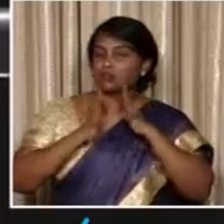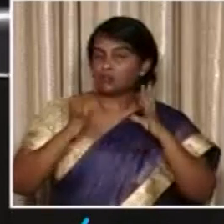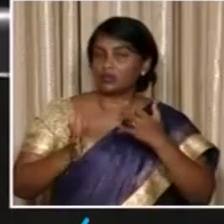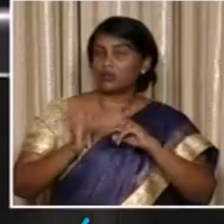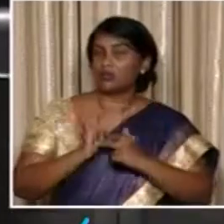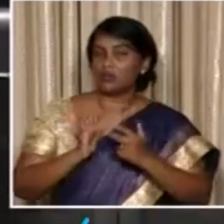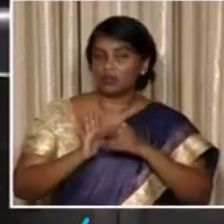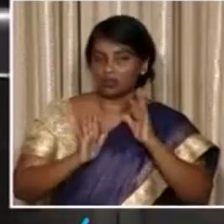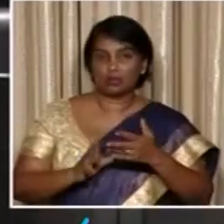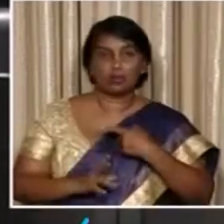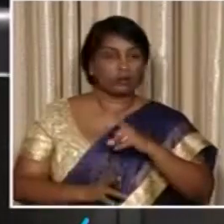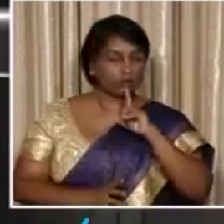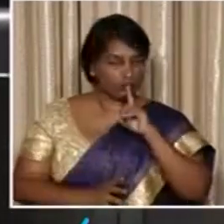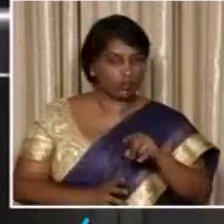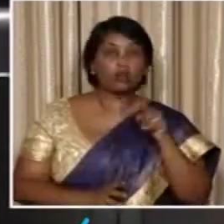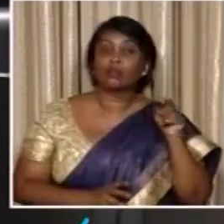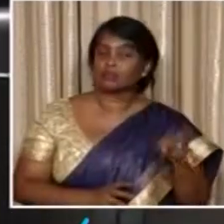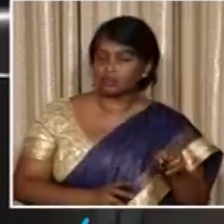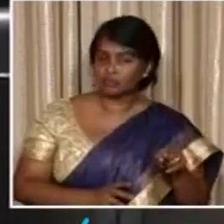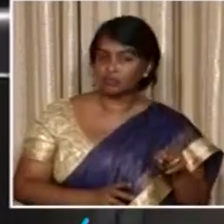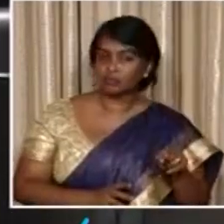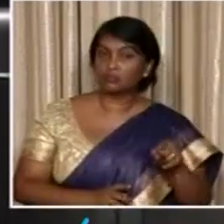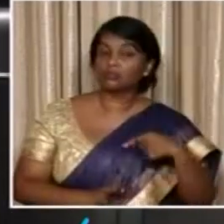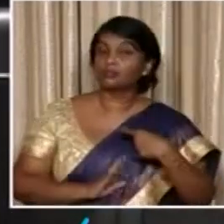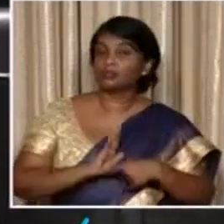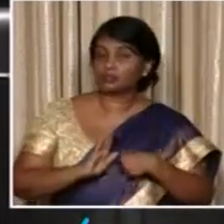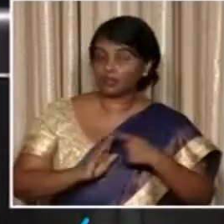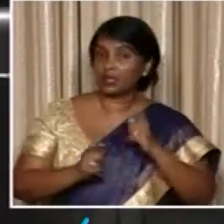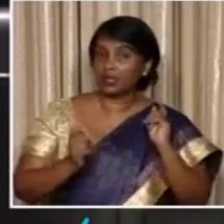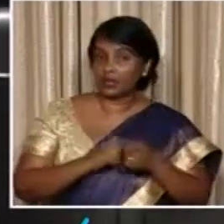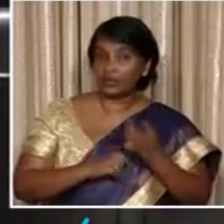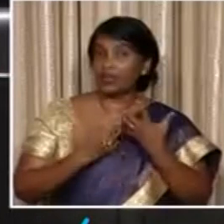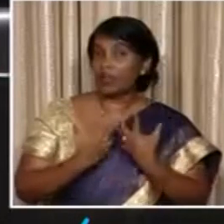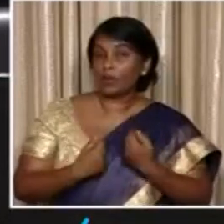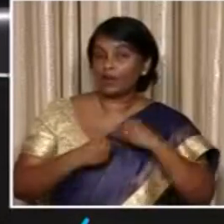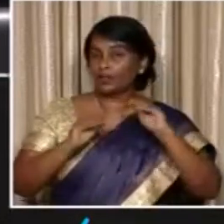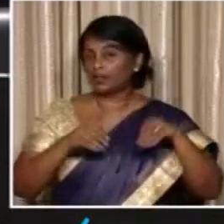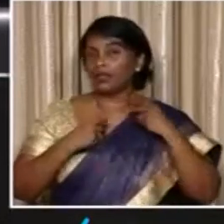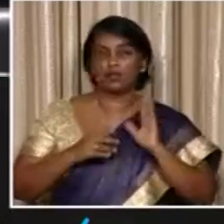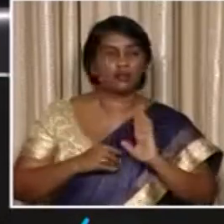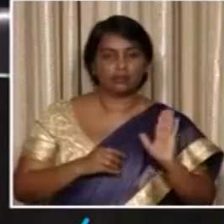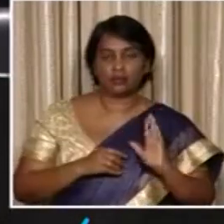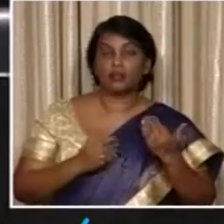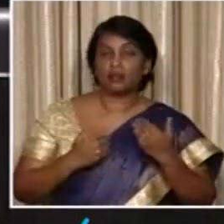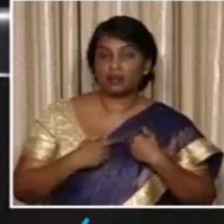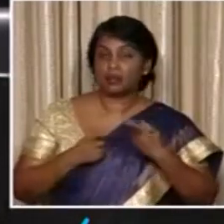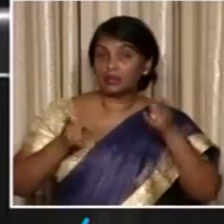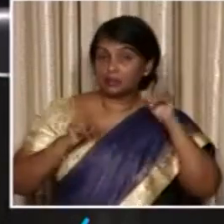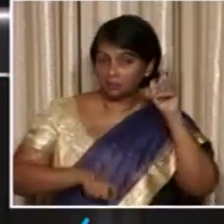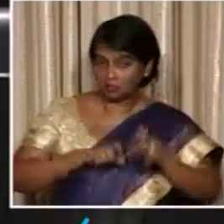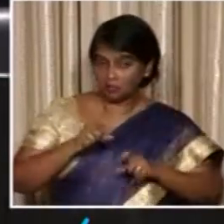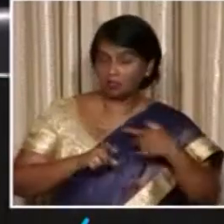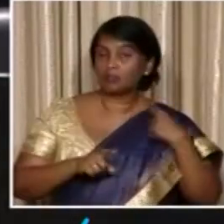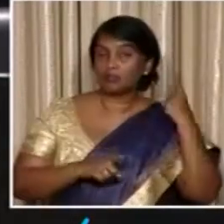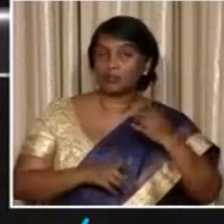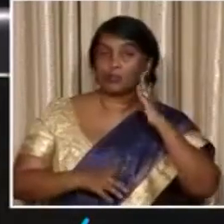කරලා තියෙනවා. මම කියන්නේ මෙව්වා මේ ශ්‍රී ලංකා ක්‍රිකට් එකට හම්බුනේ නිකන් නෙමෙයි. අපේ ක්‍රීඩකයෝ